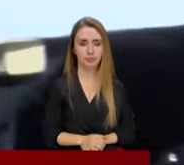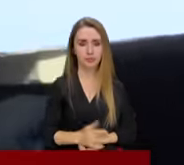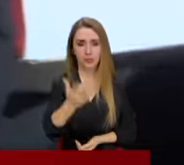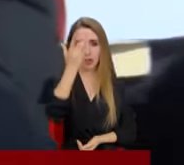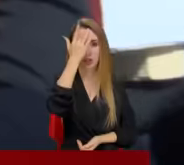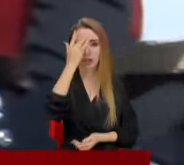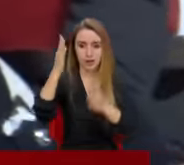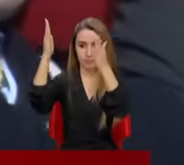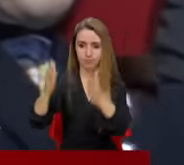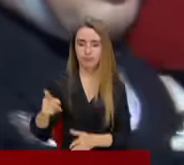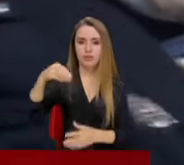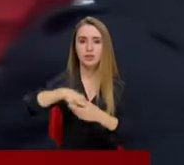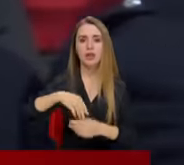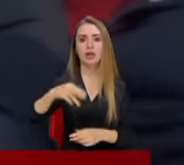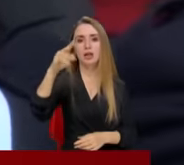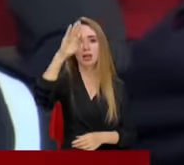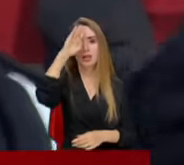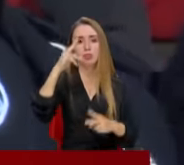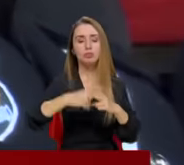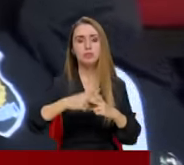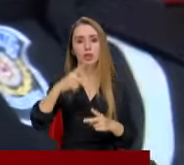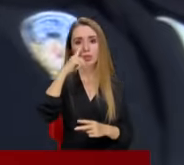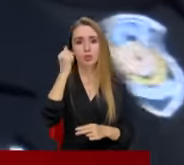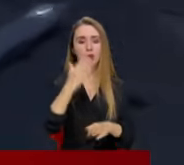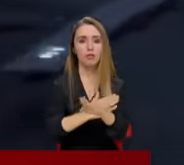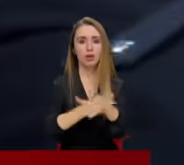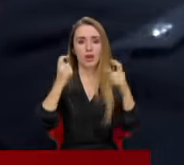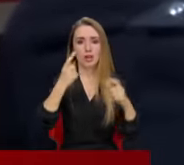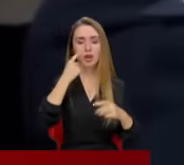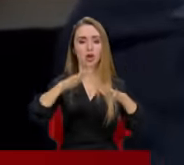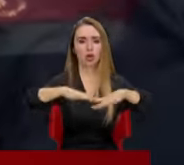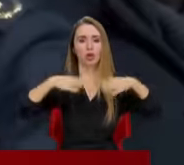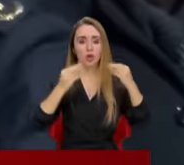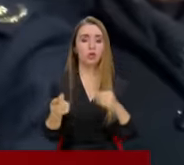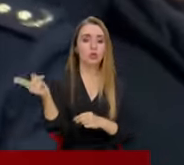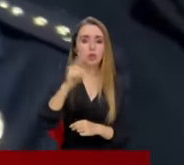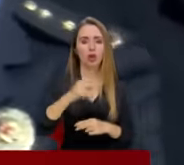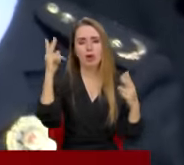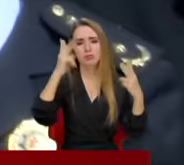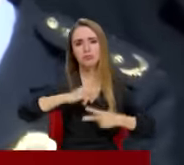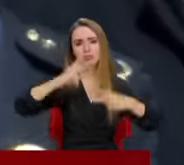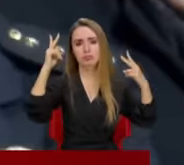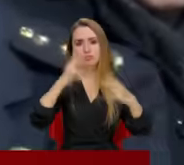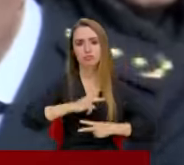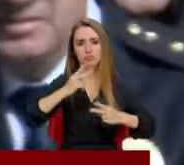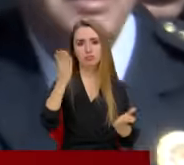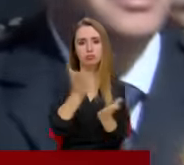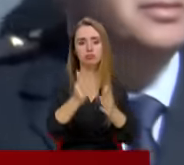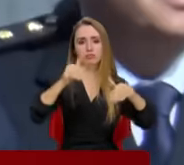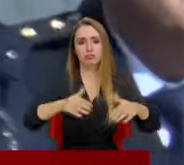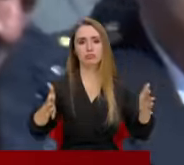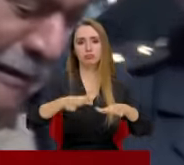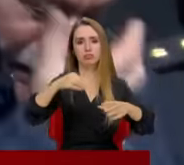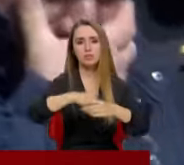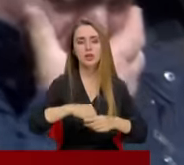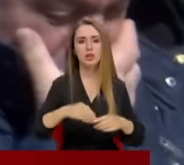Şehit Furkan Bor için İstanbul Emniyet Müdürlüğü Vatan Yerleşkesi'nde tören düzenlendi. Ardından gözyaşlarıyla defnedilmek üzere